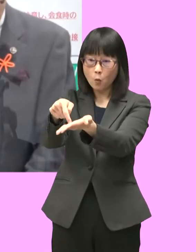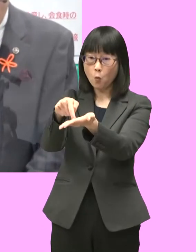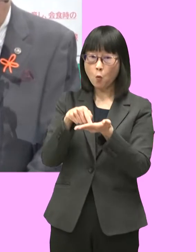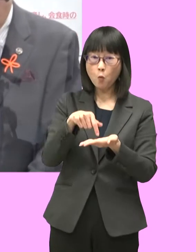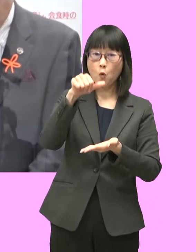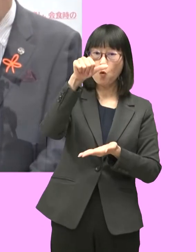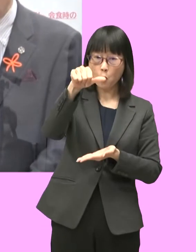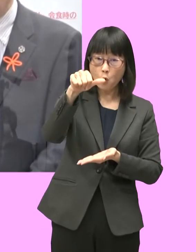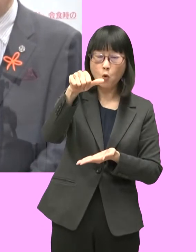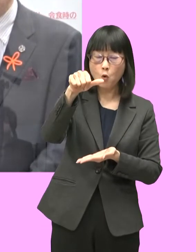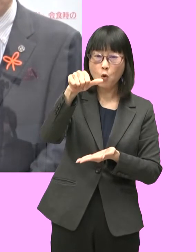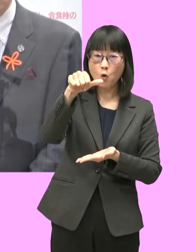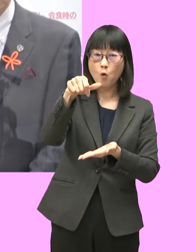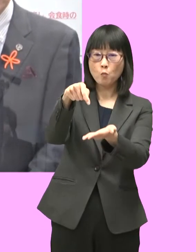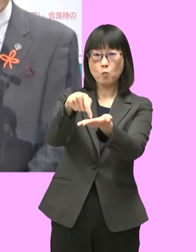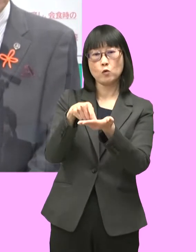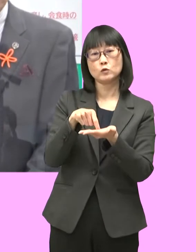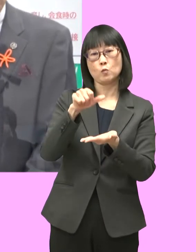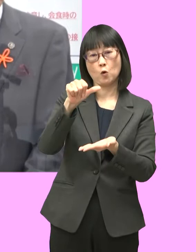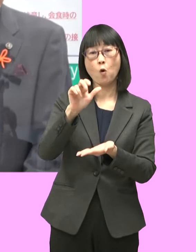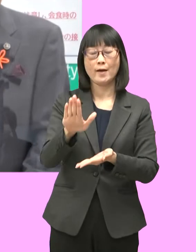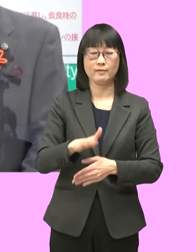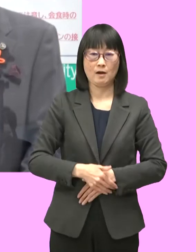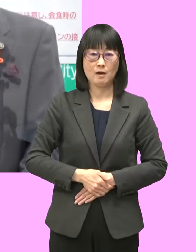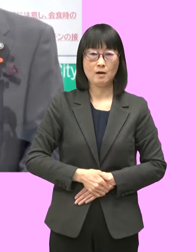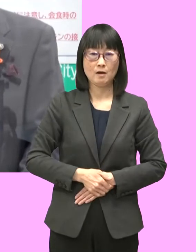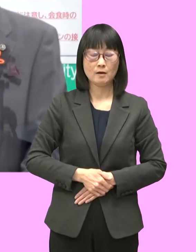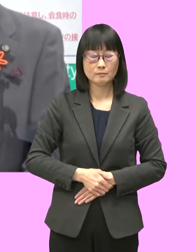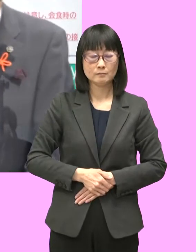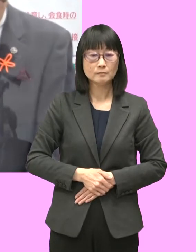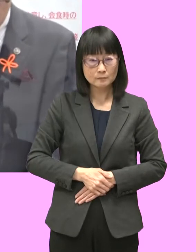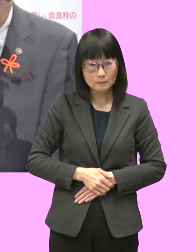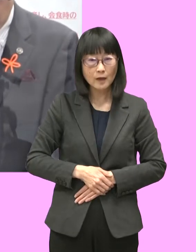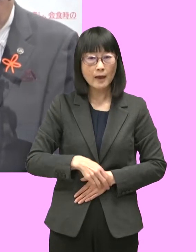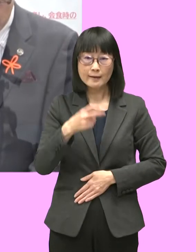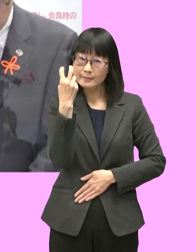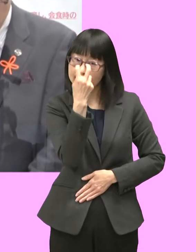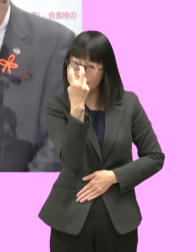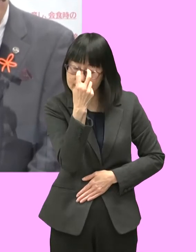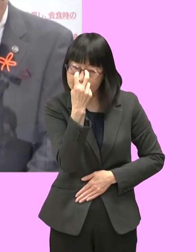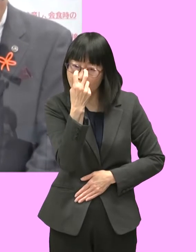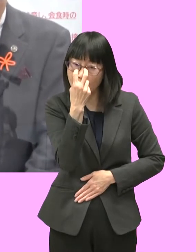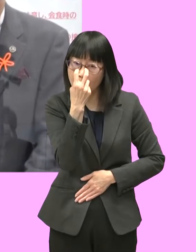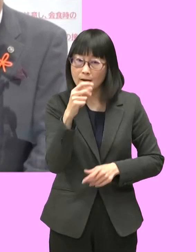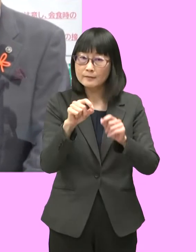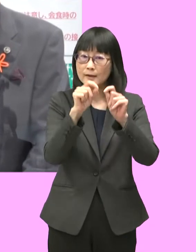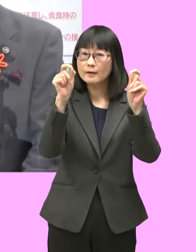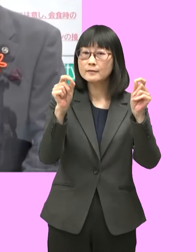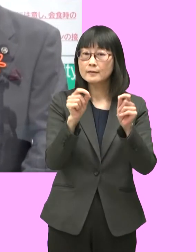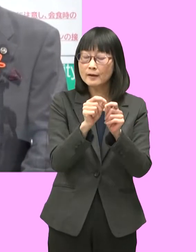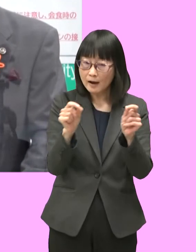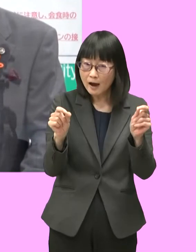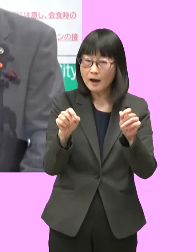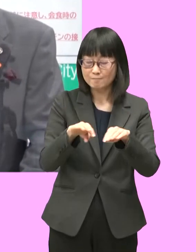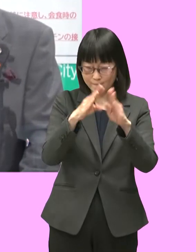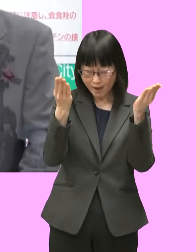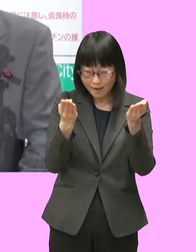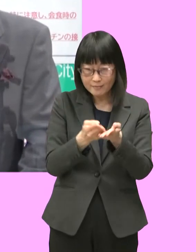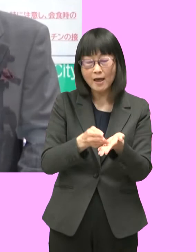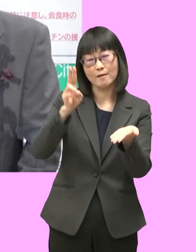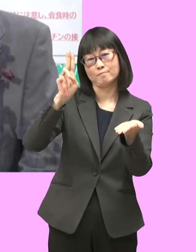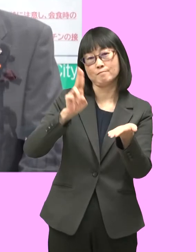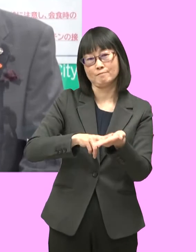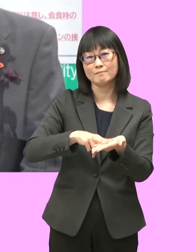評価の結果、認証に該当するということで、認証されたものであります。審査員は、ご覧の通